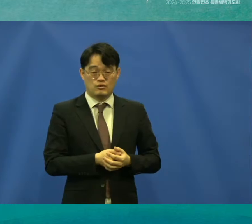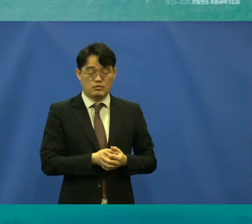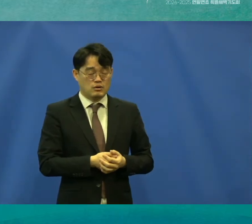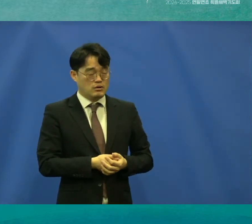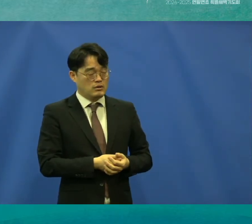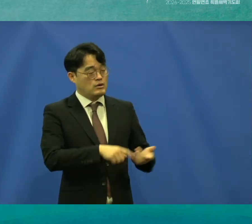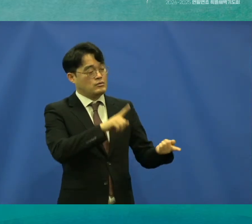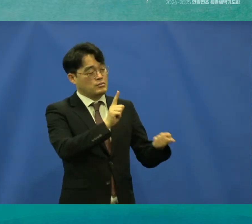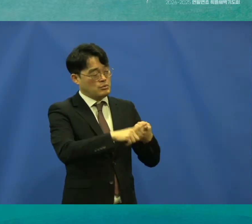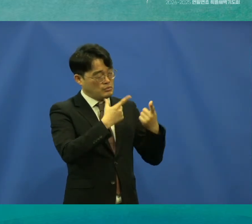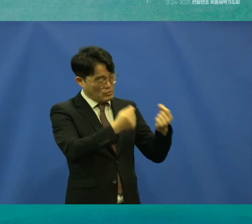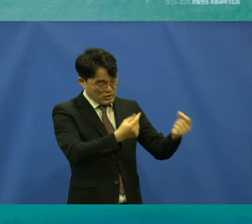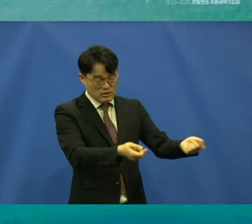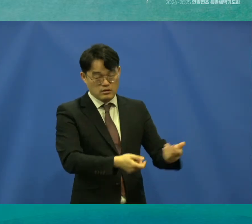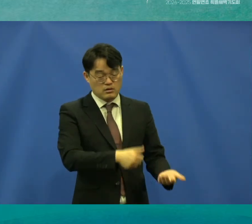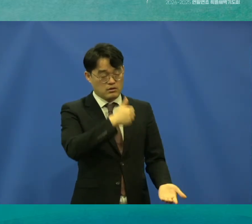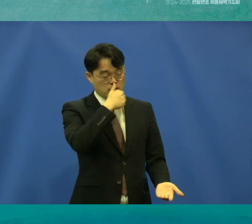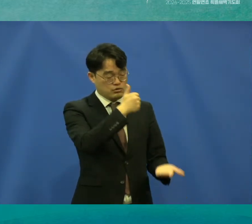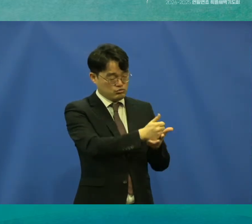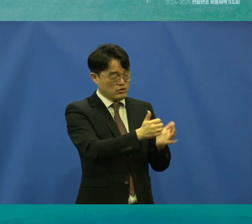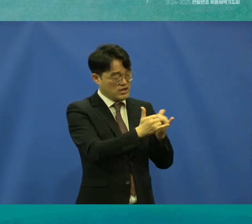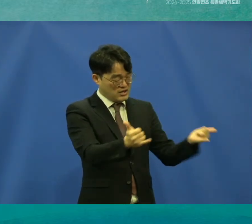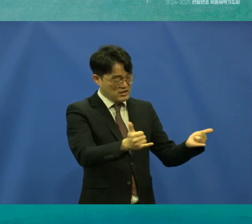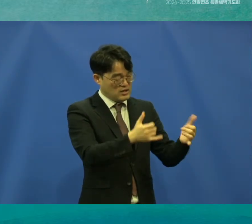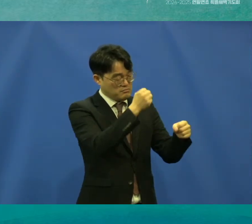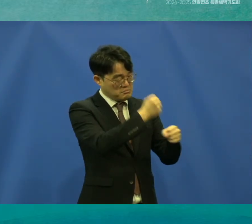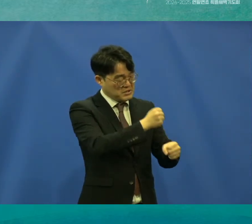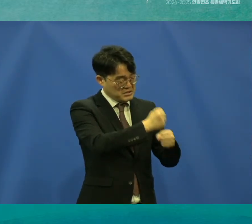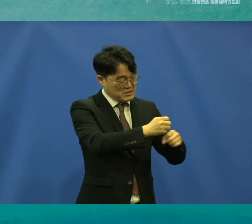똑같아요. 죄인이 만드는 세상은 똑같아요.